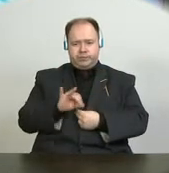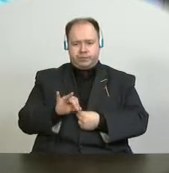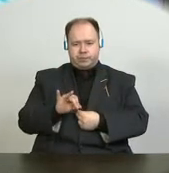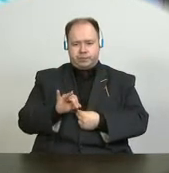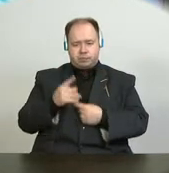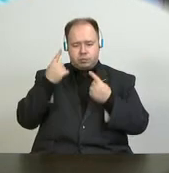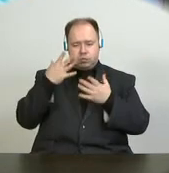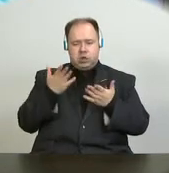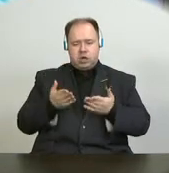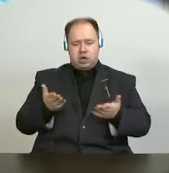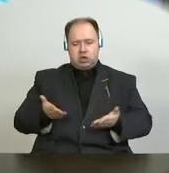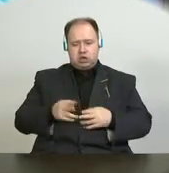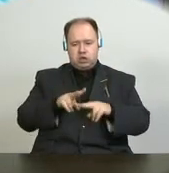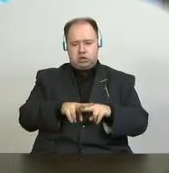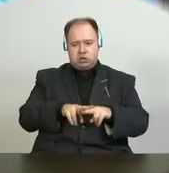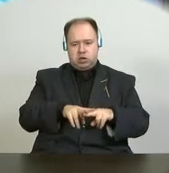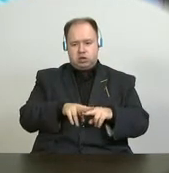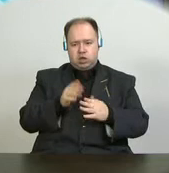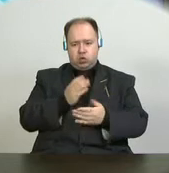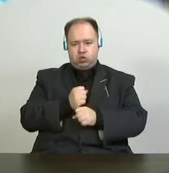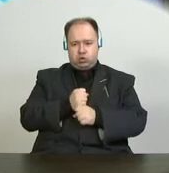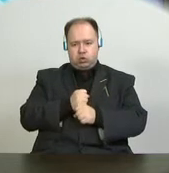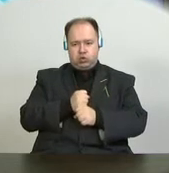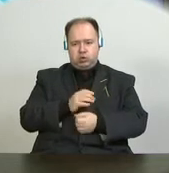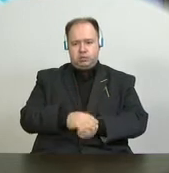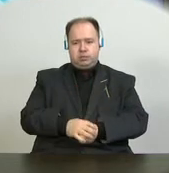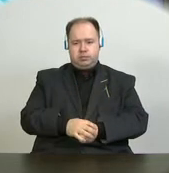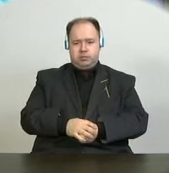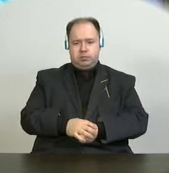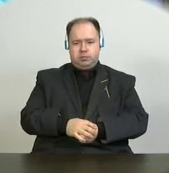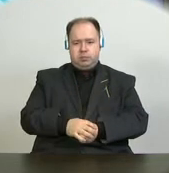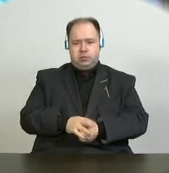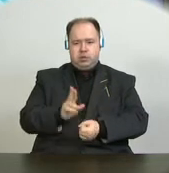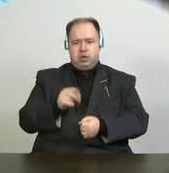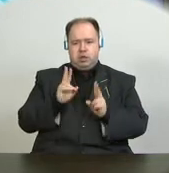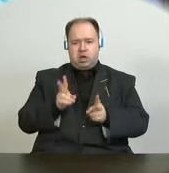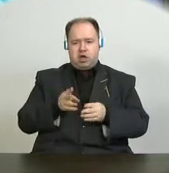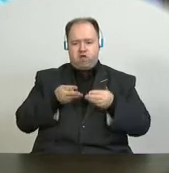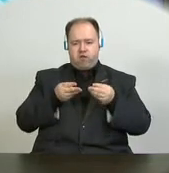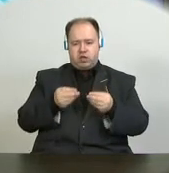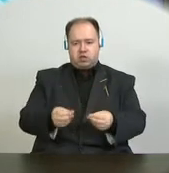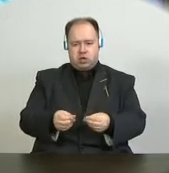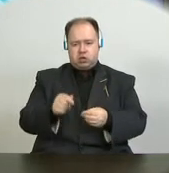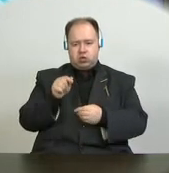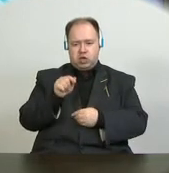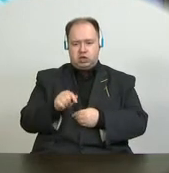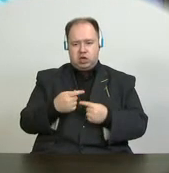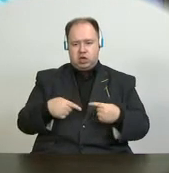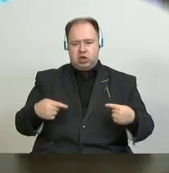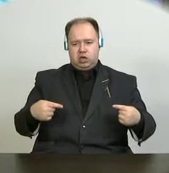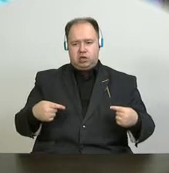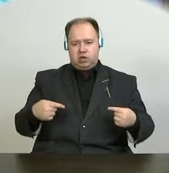как как она устроена как она работает и каким образом воздействуя нательные